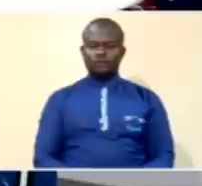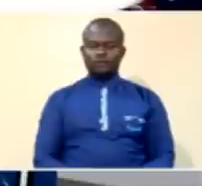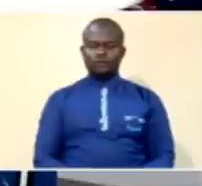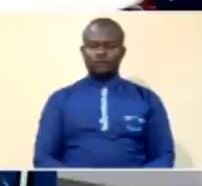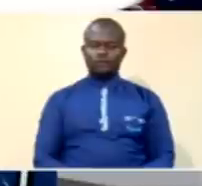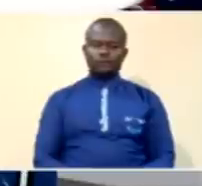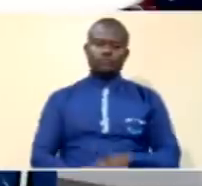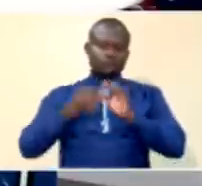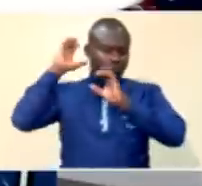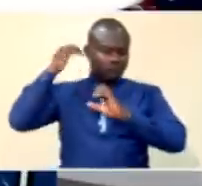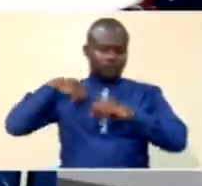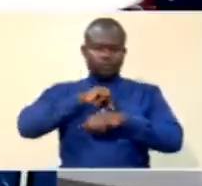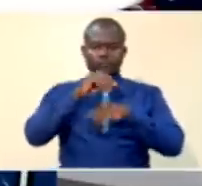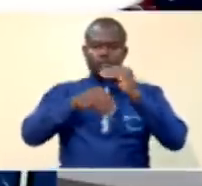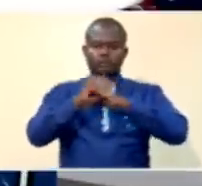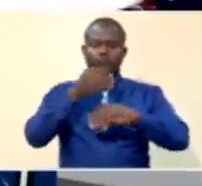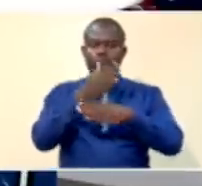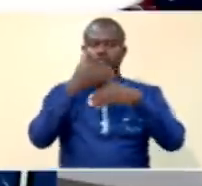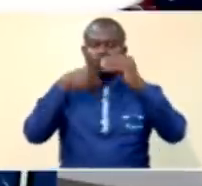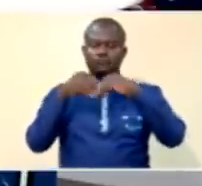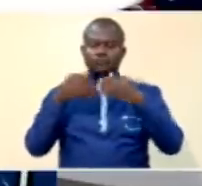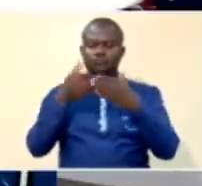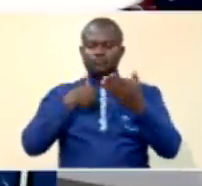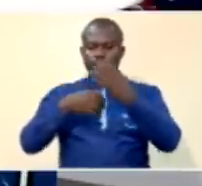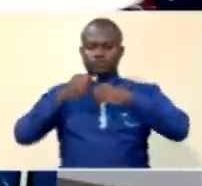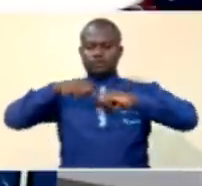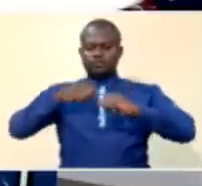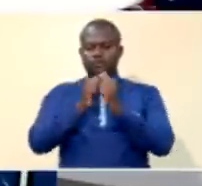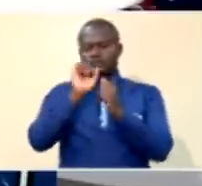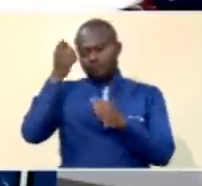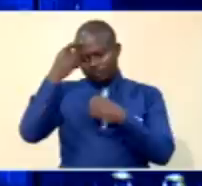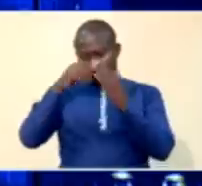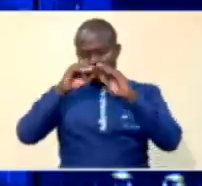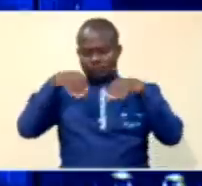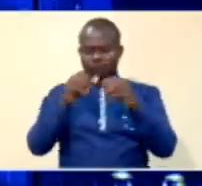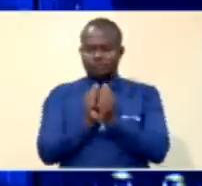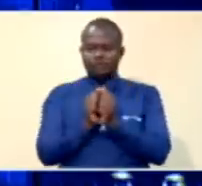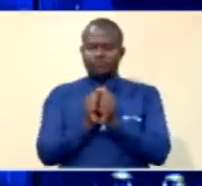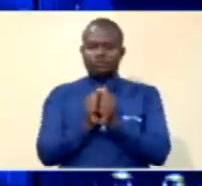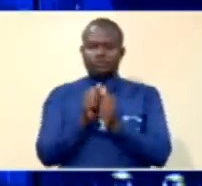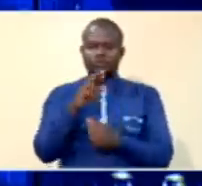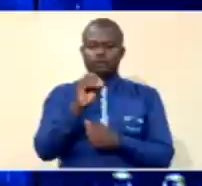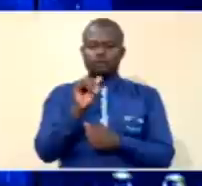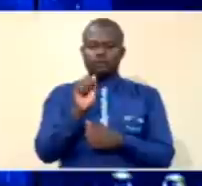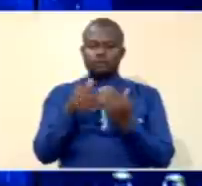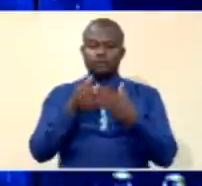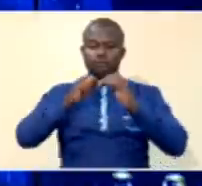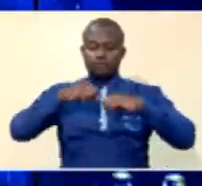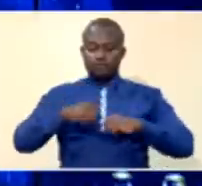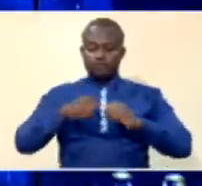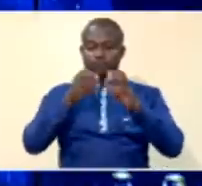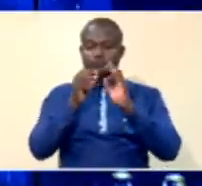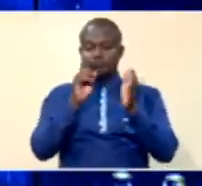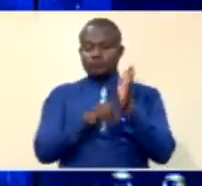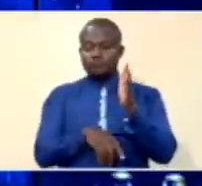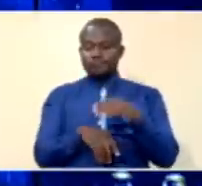tugiye makuru ajyanye no bucuruza mu ministeri y'ubucuruzi n'inganda yagiranye amasezerano na Repubulika ya Demokarasi ya Congo Gloria aya masezerano yagarutse